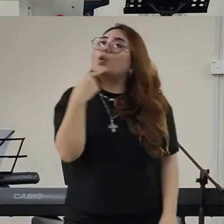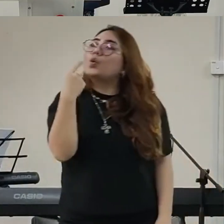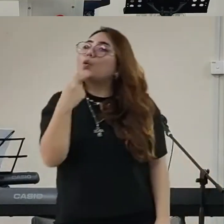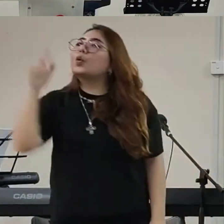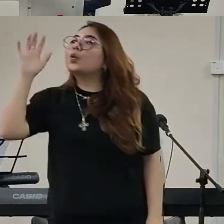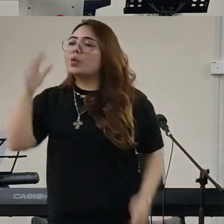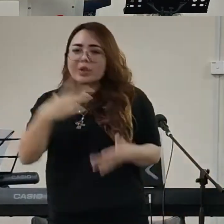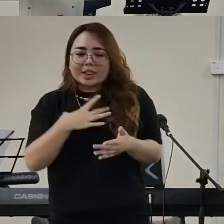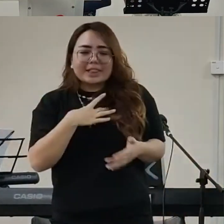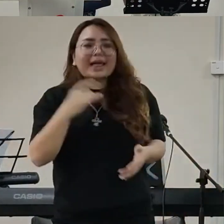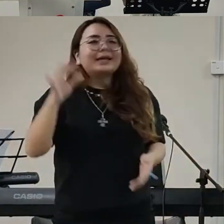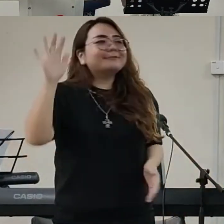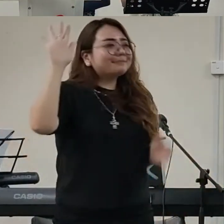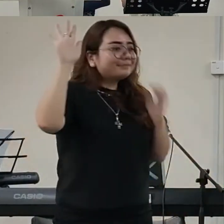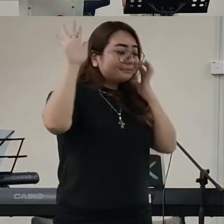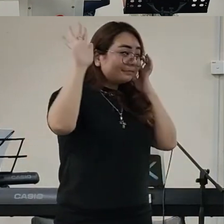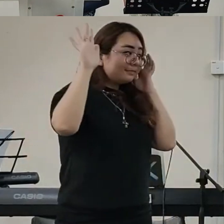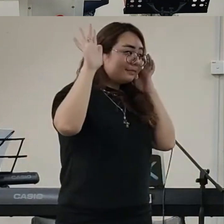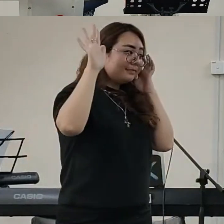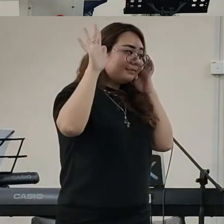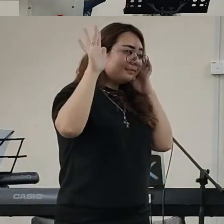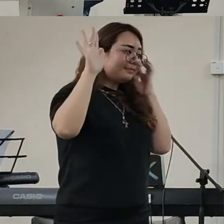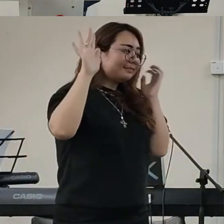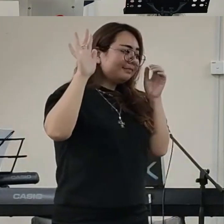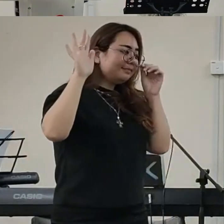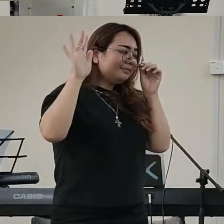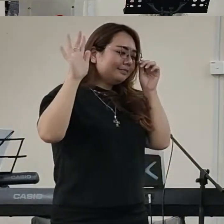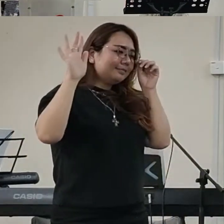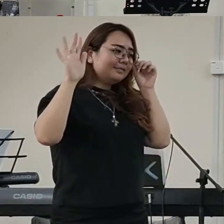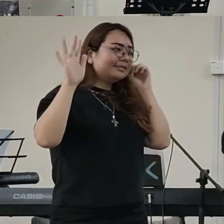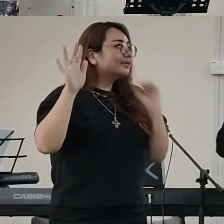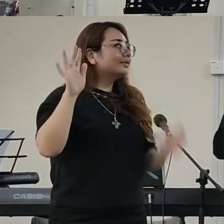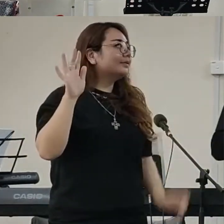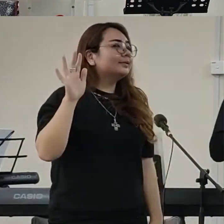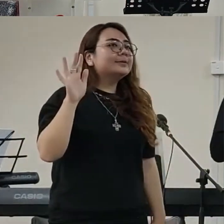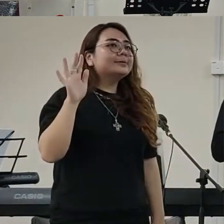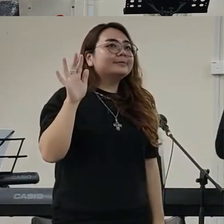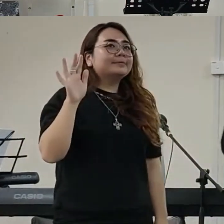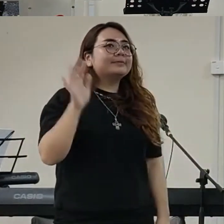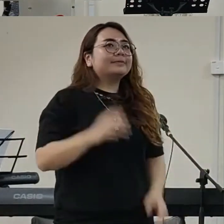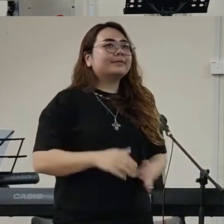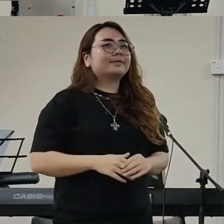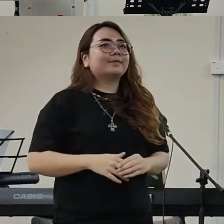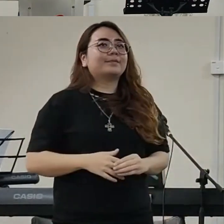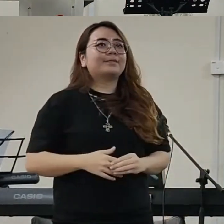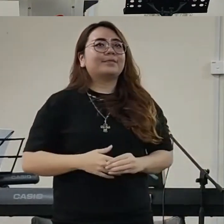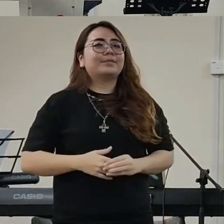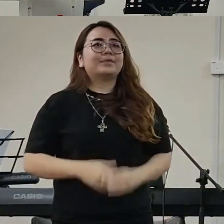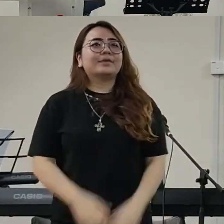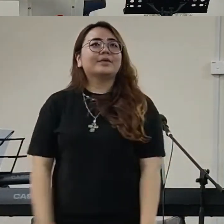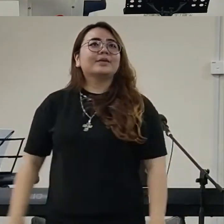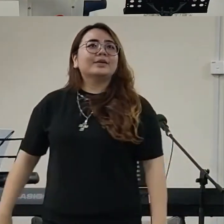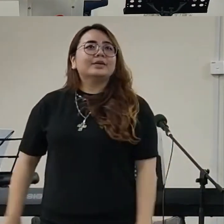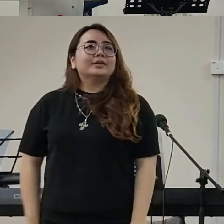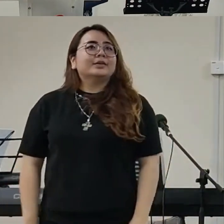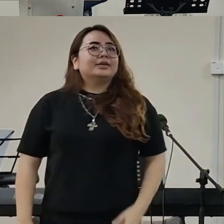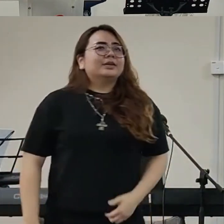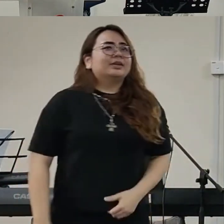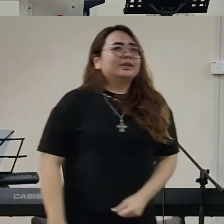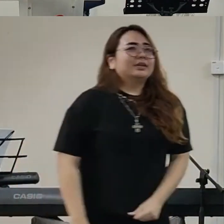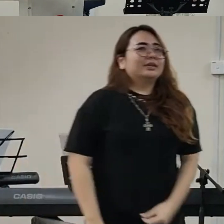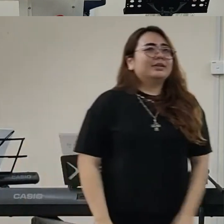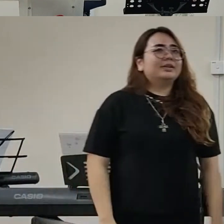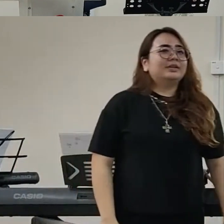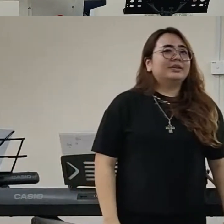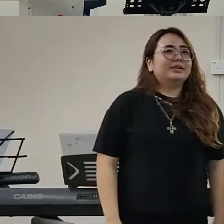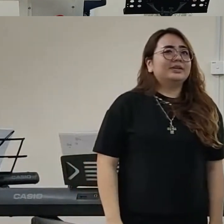趣的那种就是事情。 Okay.There, we're going to look at them. The book of, okay, first one, the book of Ezekiel is in the Old Testament or New Testament? Come